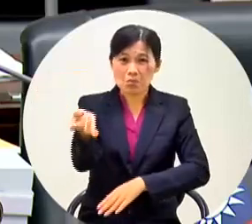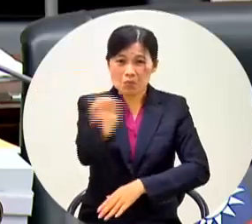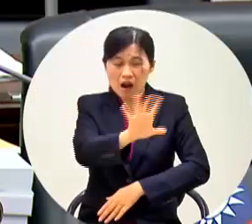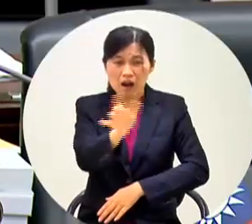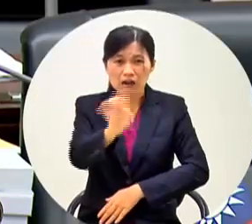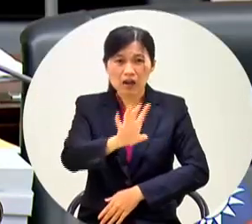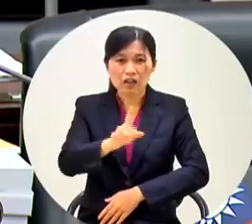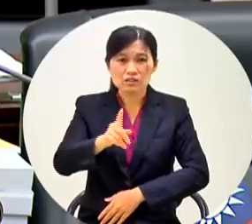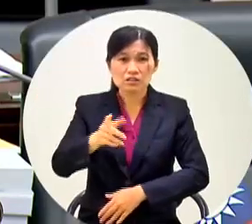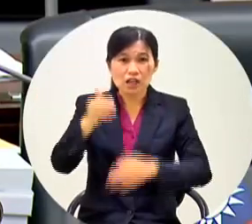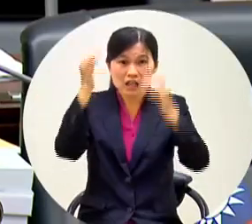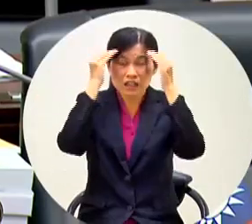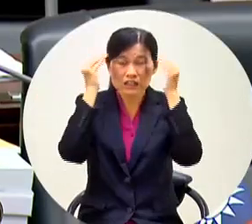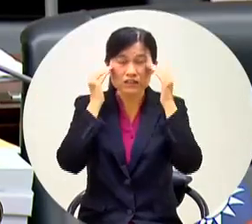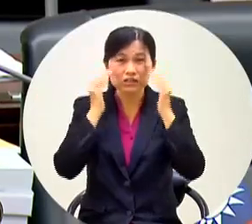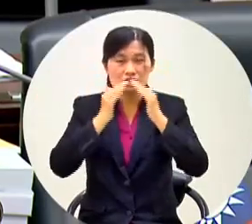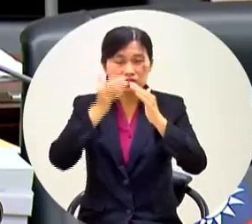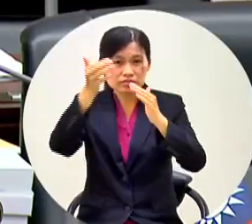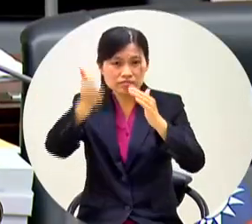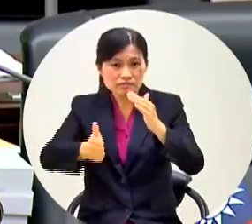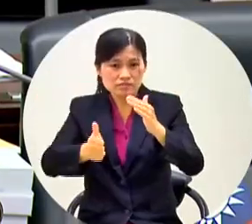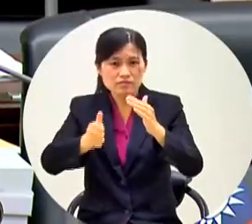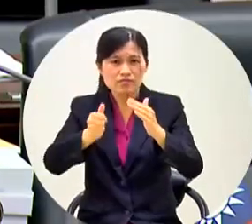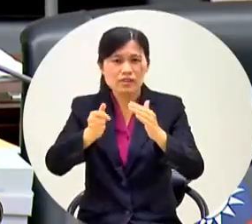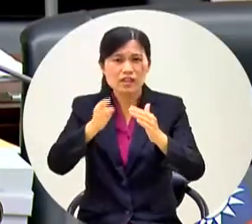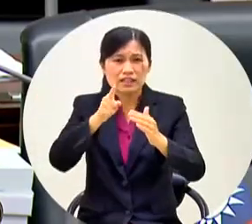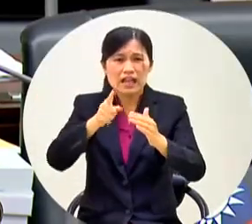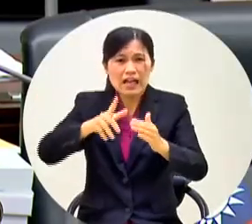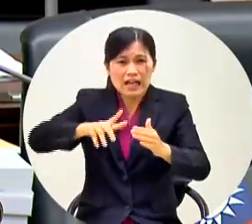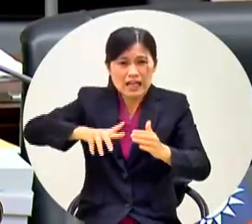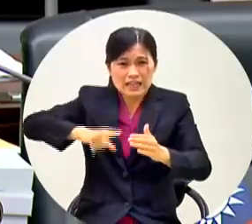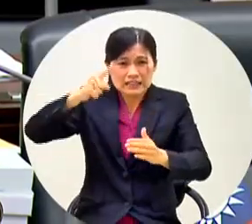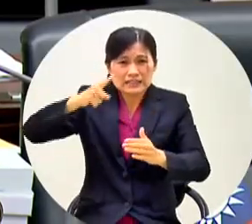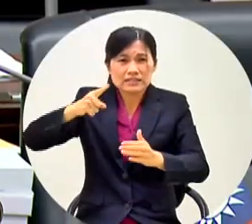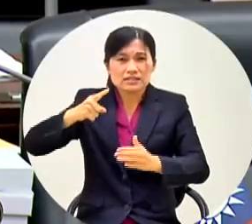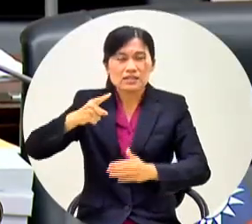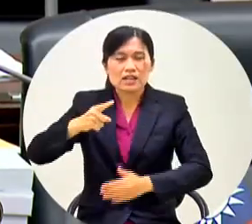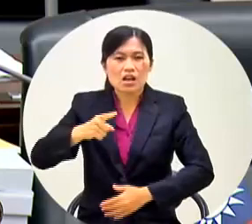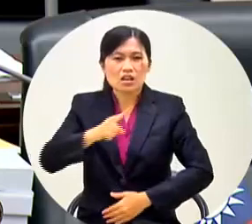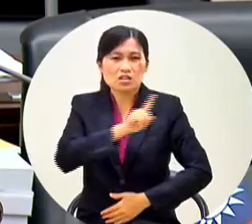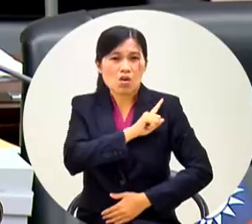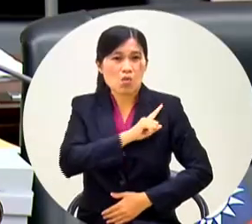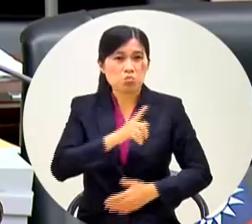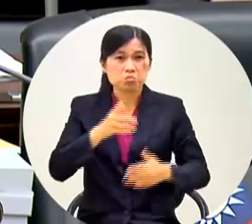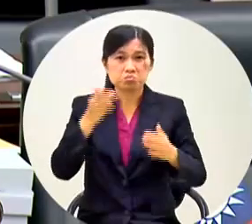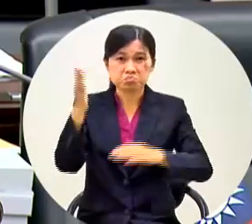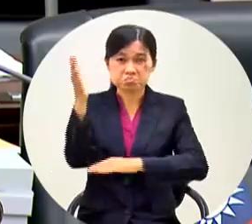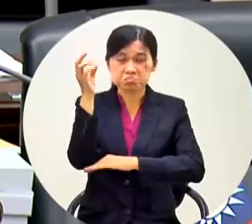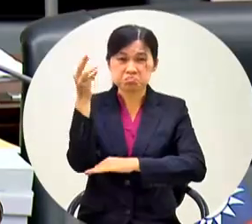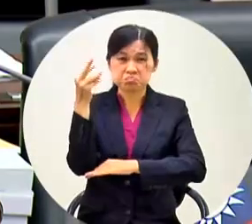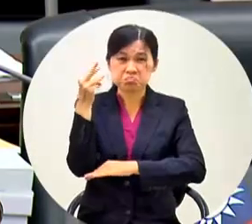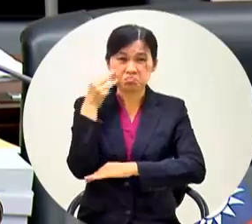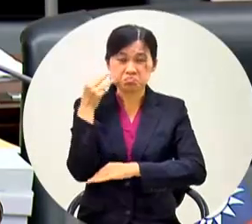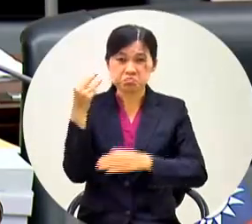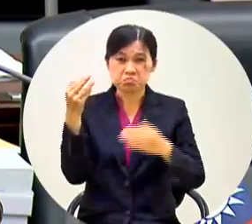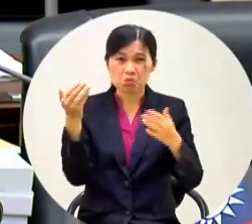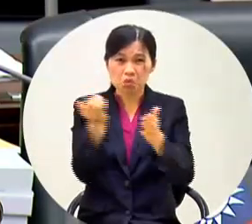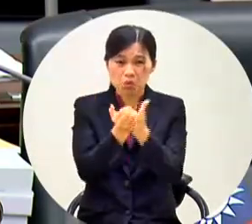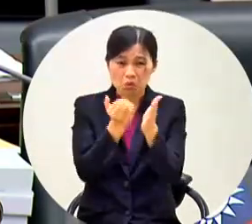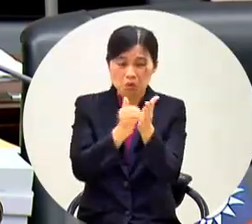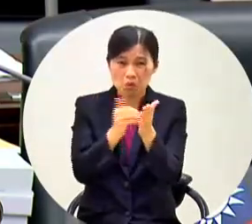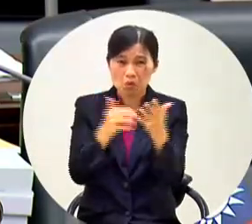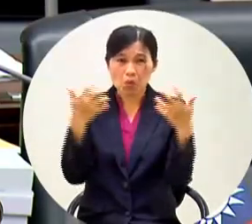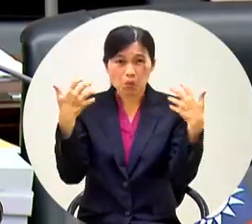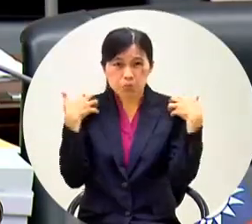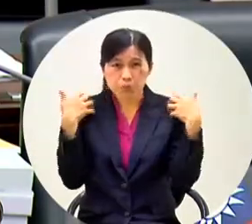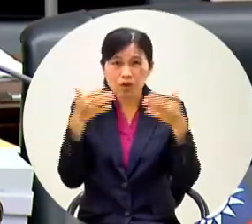政治责任的预算，来议事厅向高雄市民说明。说明之后，